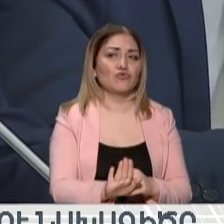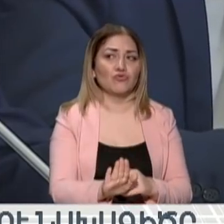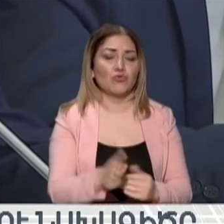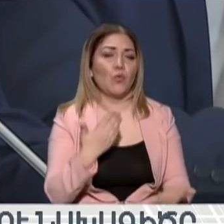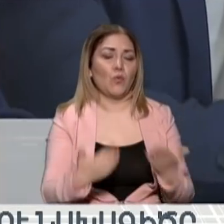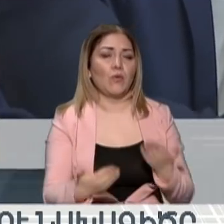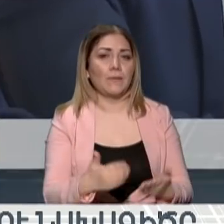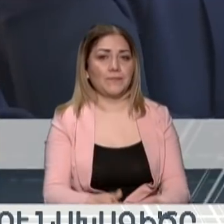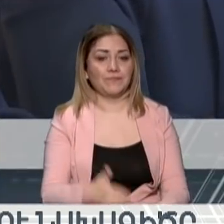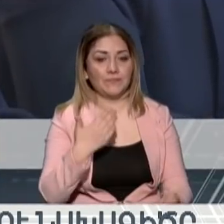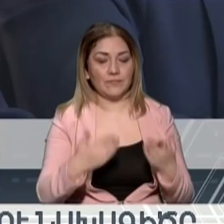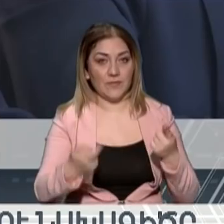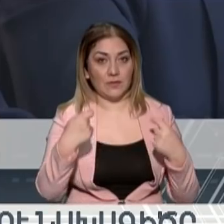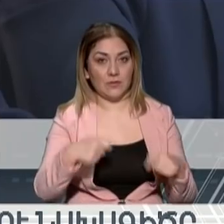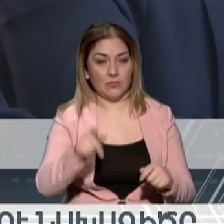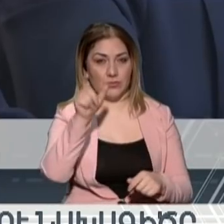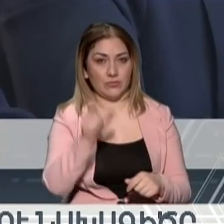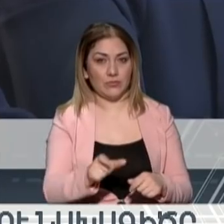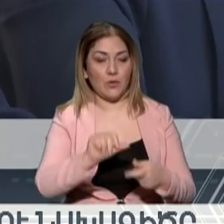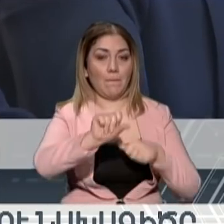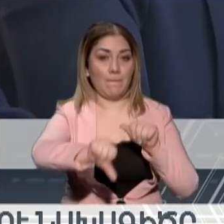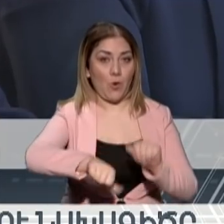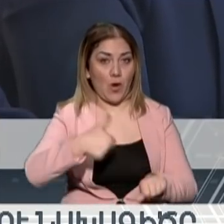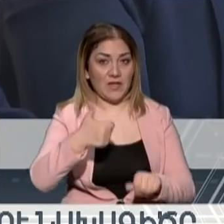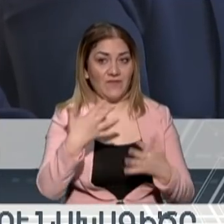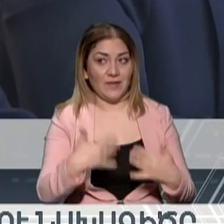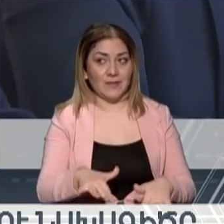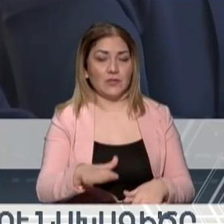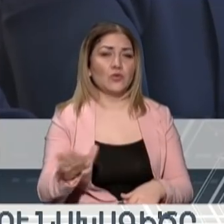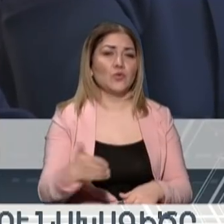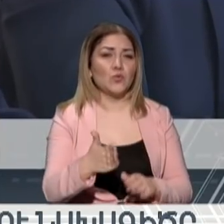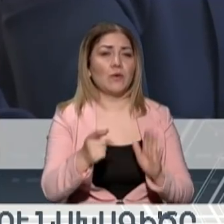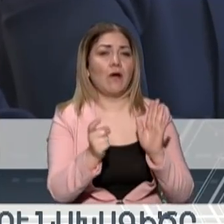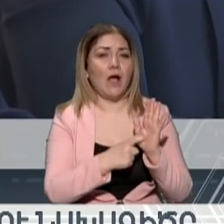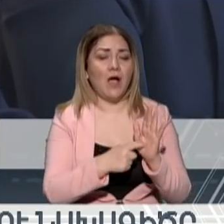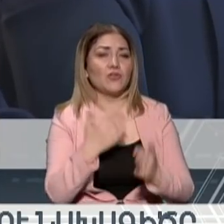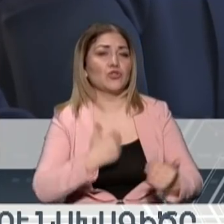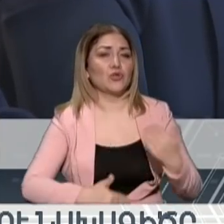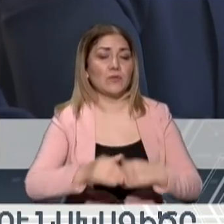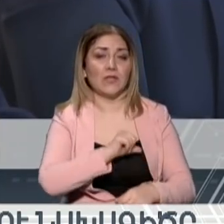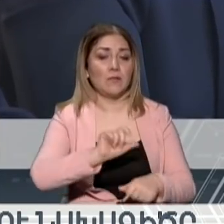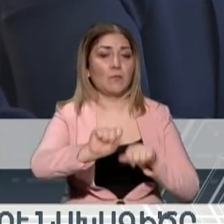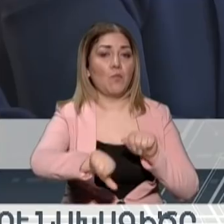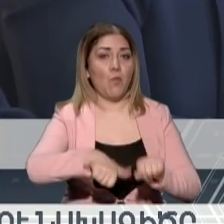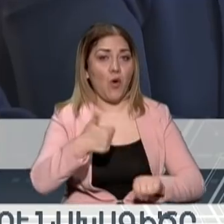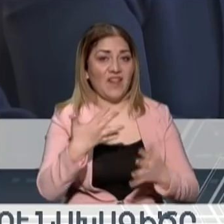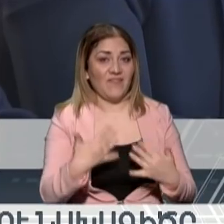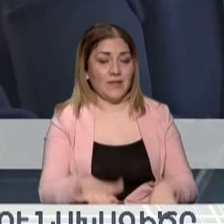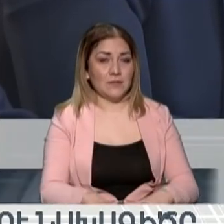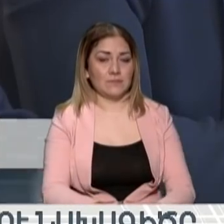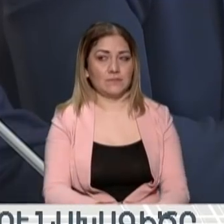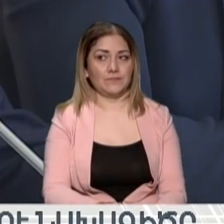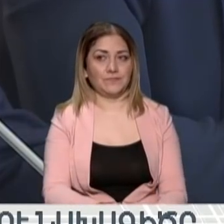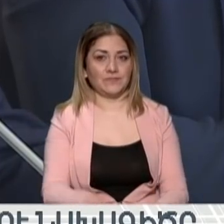Եթե օտարողի կողմից մորթվելա, լինի ձուկը, կլինի հավը, կամ անացած բոլոր այդ տանները, որոնք մորթումն